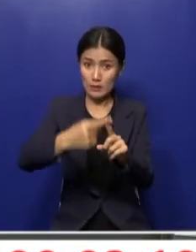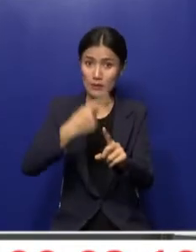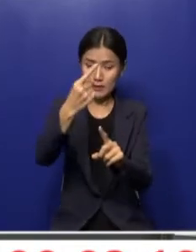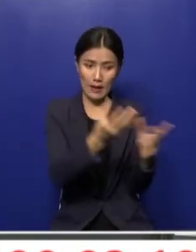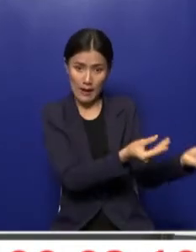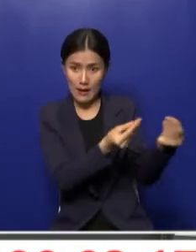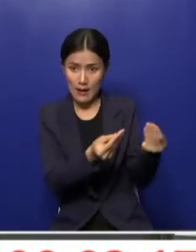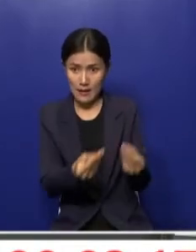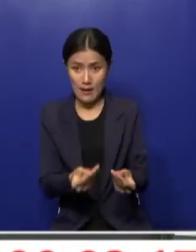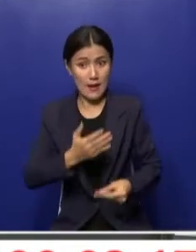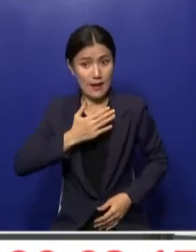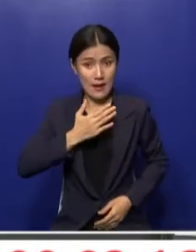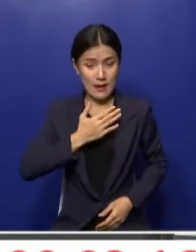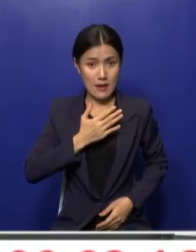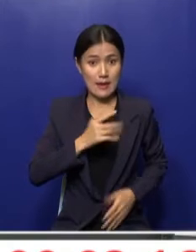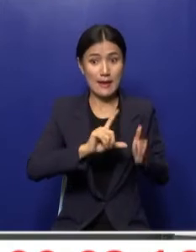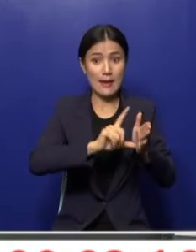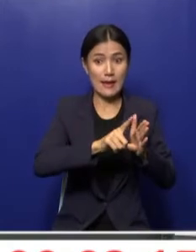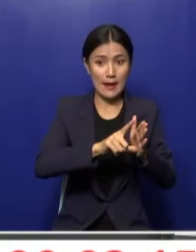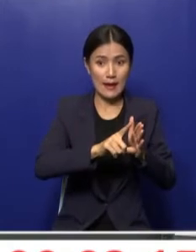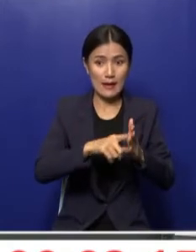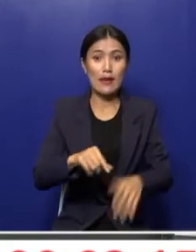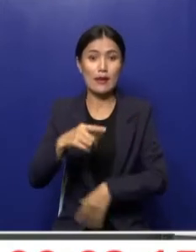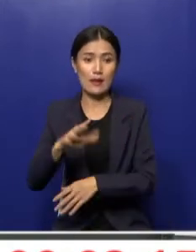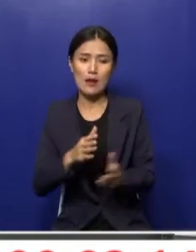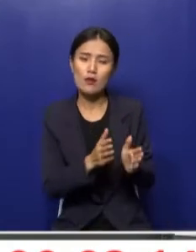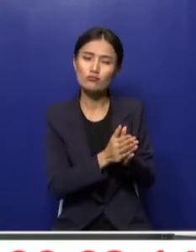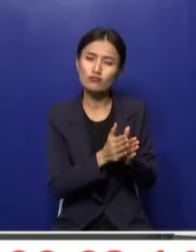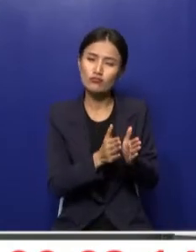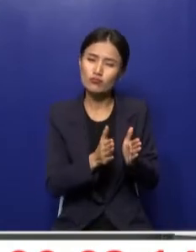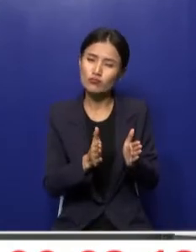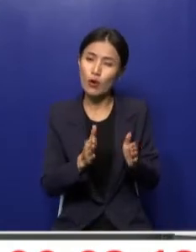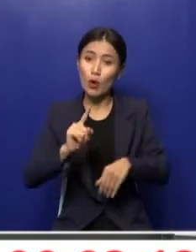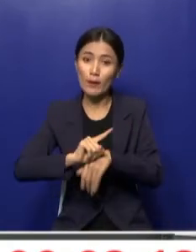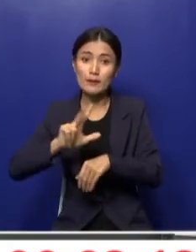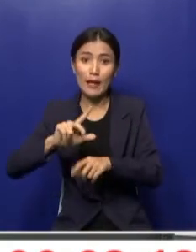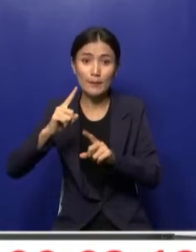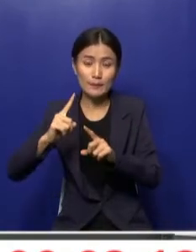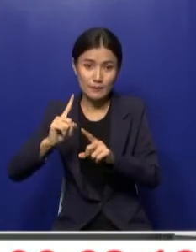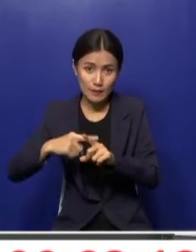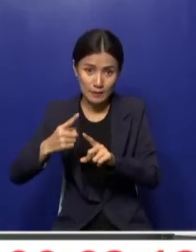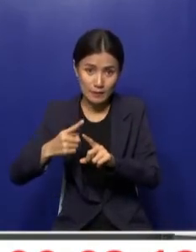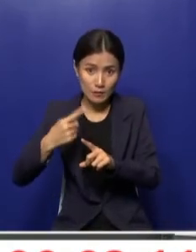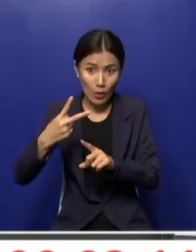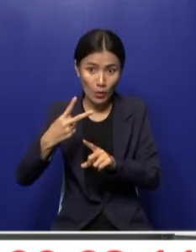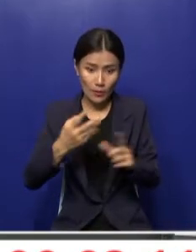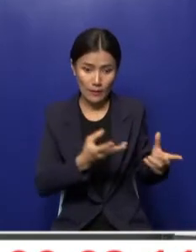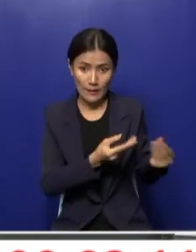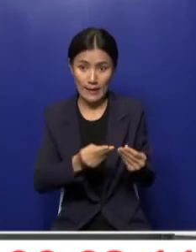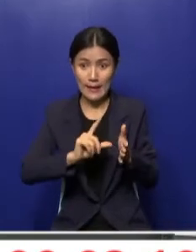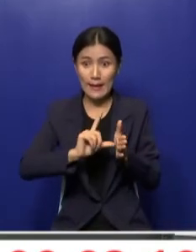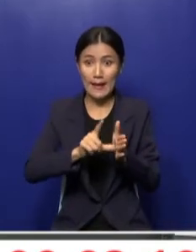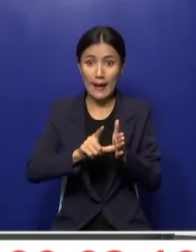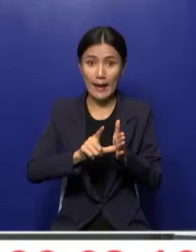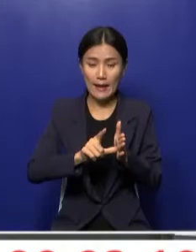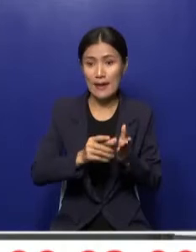วันที่ 3กุมภาพันธ์ระยะเวลาผ่านมาเพียง4-5วันและขาววิภาส่ง